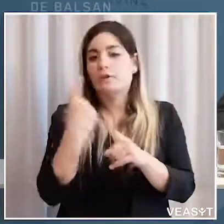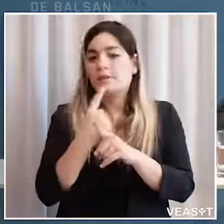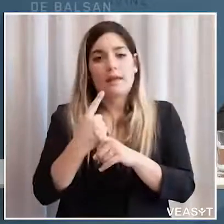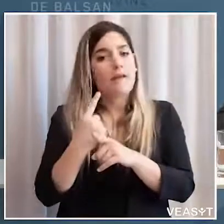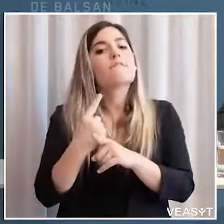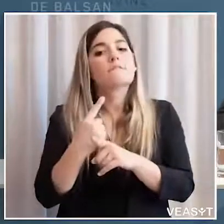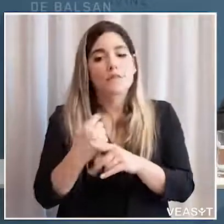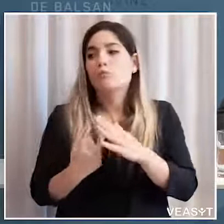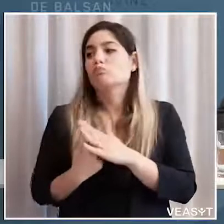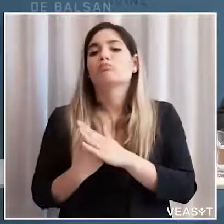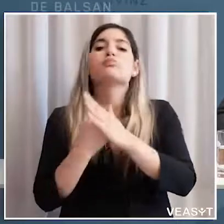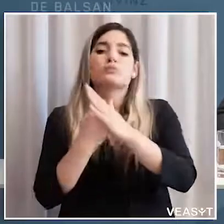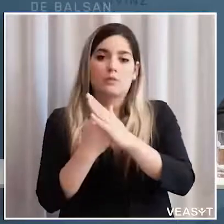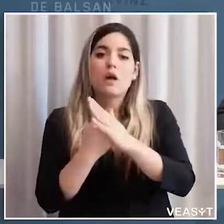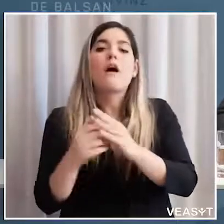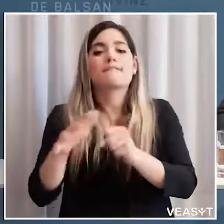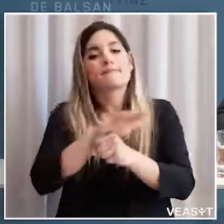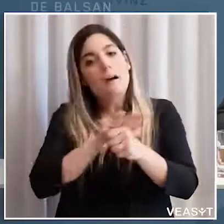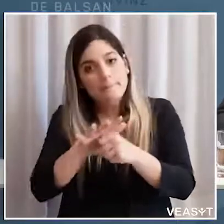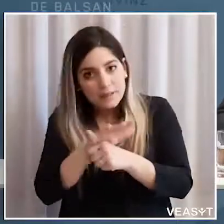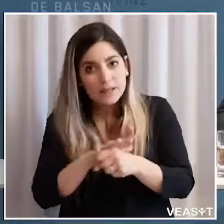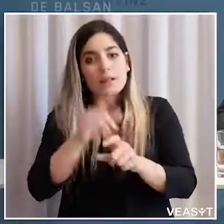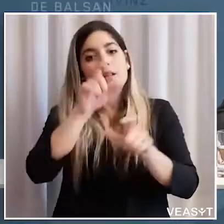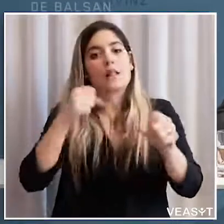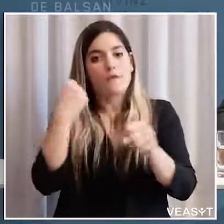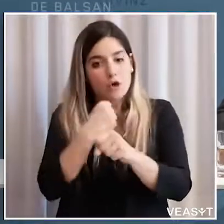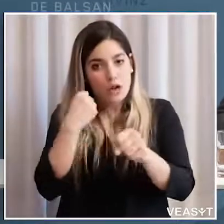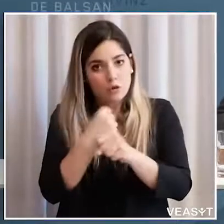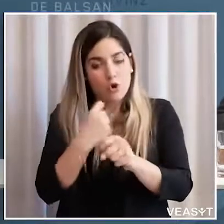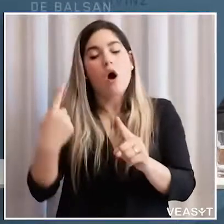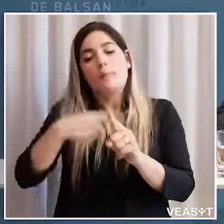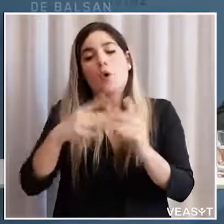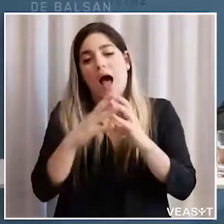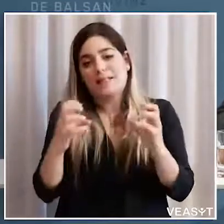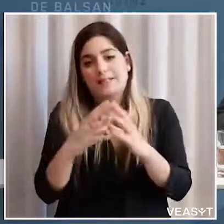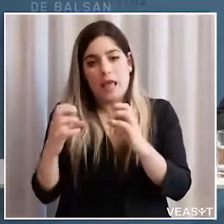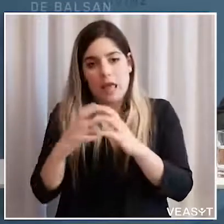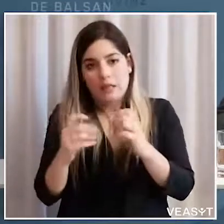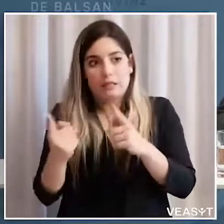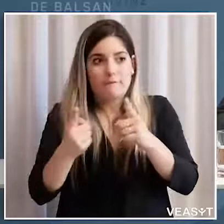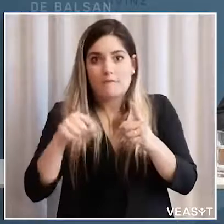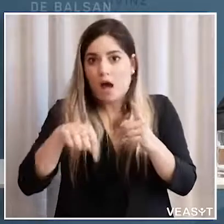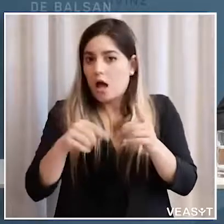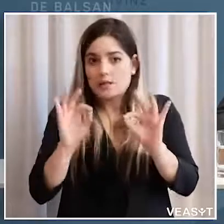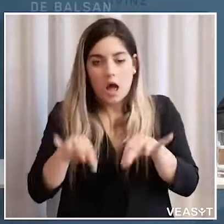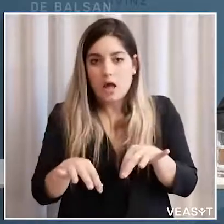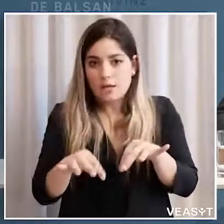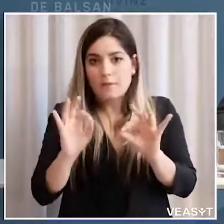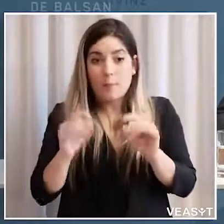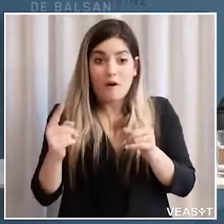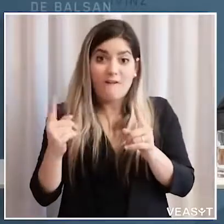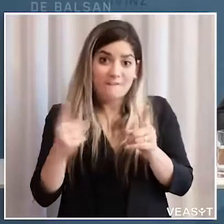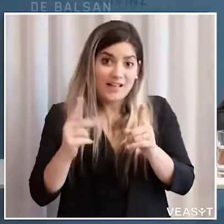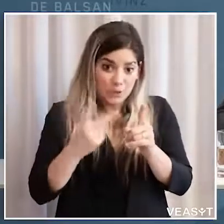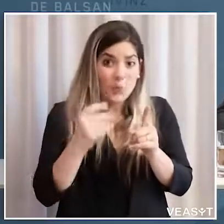assolutamente anche sostenere le famiglie i lavoratori ma anche le aziende in questa fase che